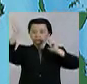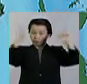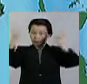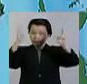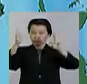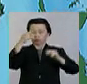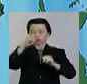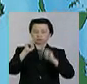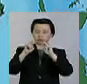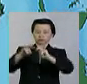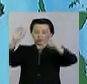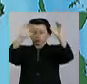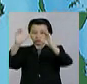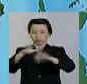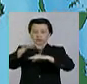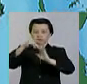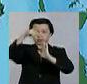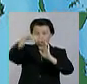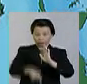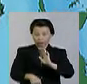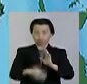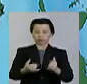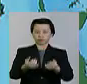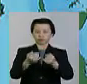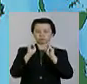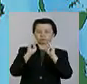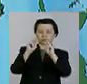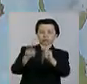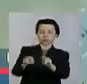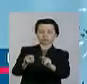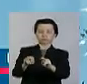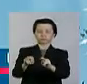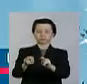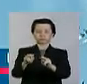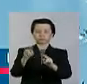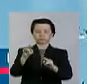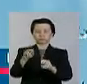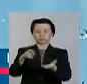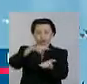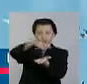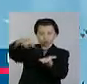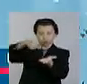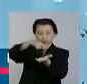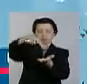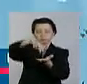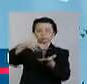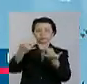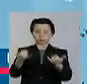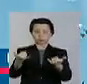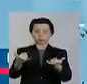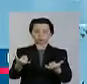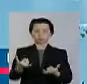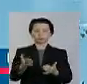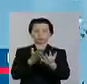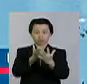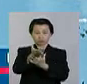melihat keadaan cuaca dengan lebih terperinci, kita perhatikan gemeradar pada ketika ini.